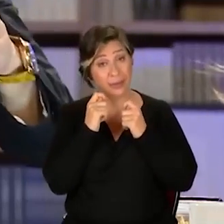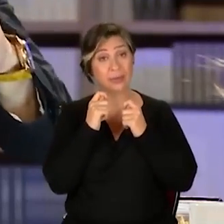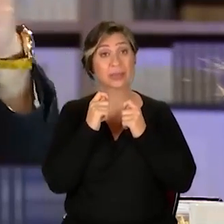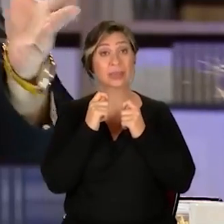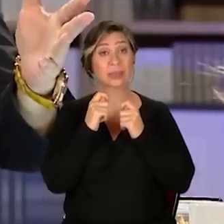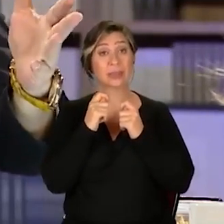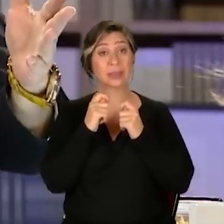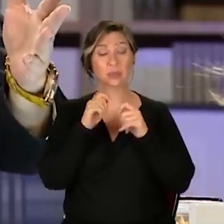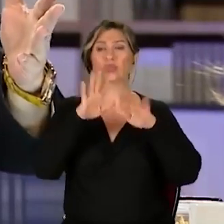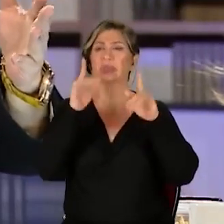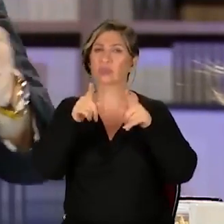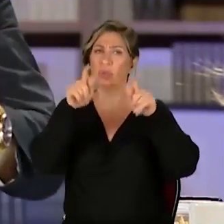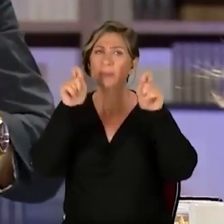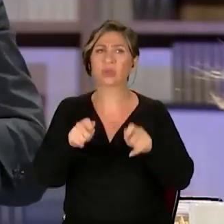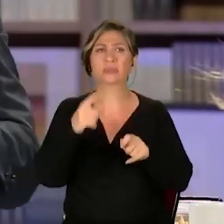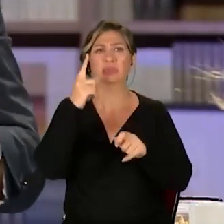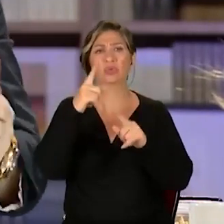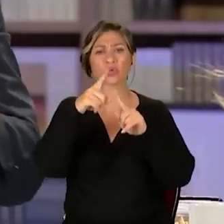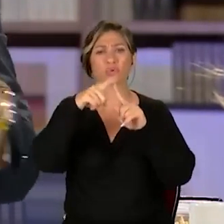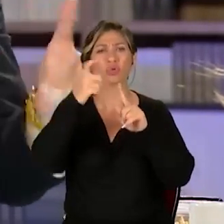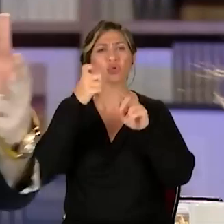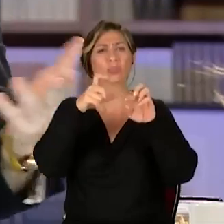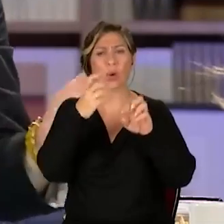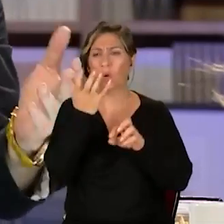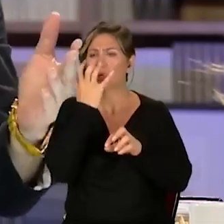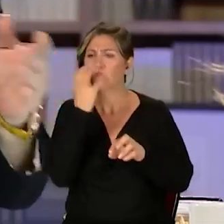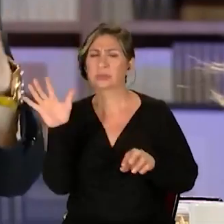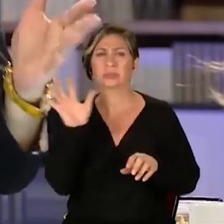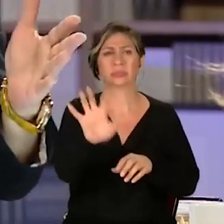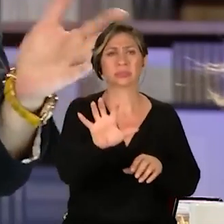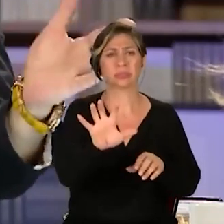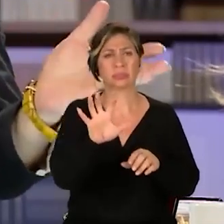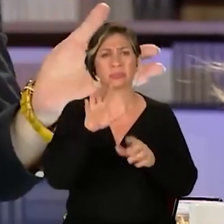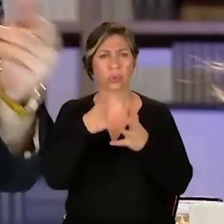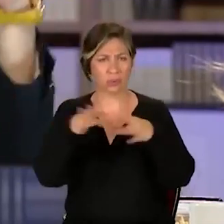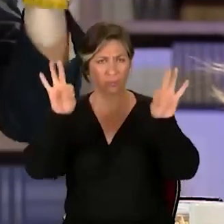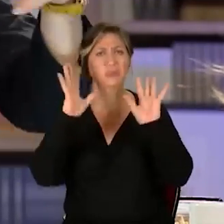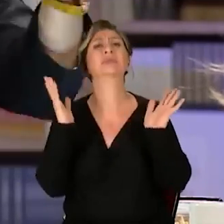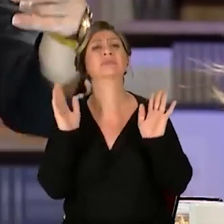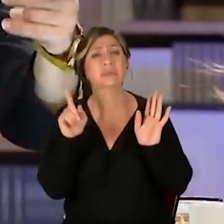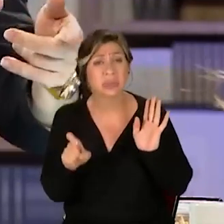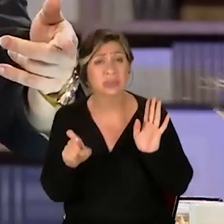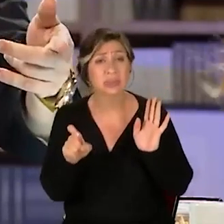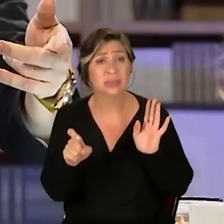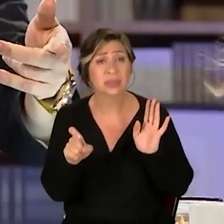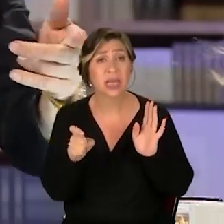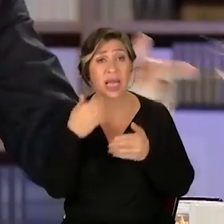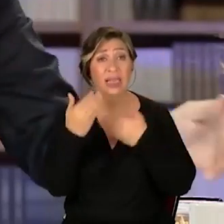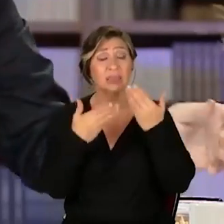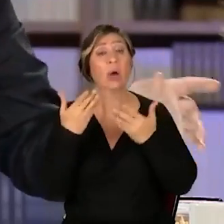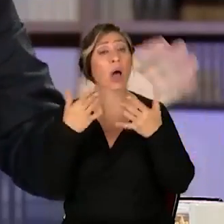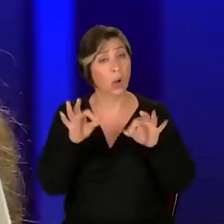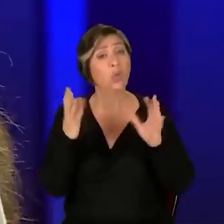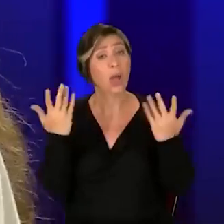Yani yoksa siz bütün bunu yapacağınıza bir tüpten bir adama bir oksijen bağlasanız aslında bu hallolmaz mı diye soruyorum şimdi anlatın diye.